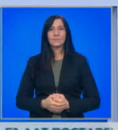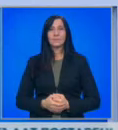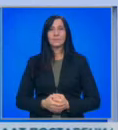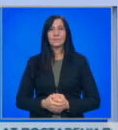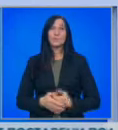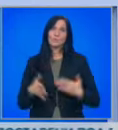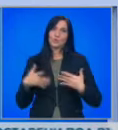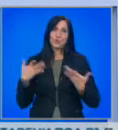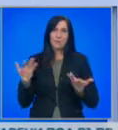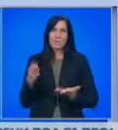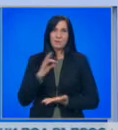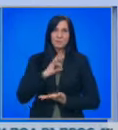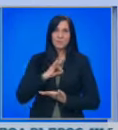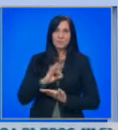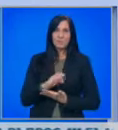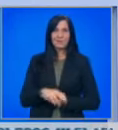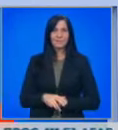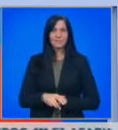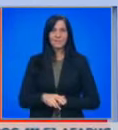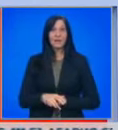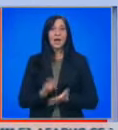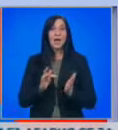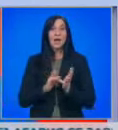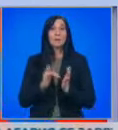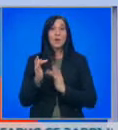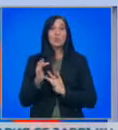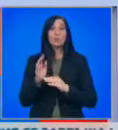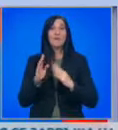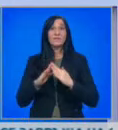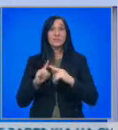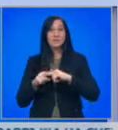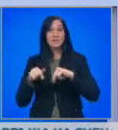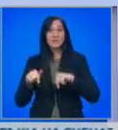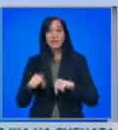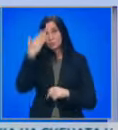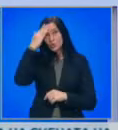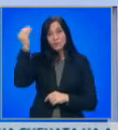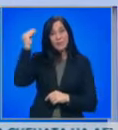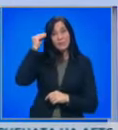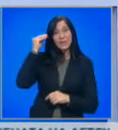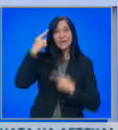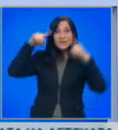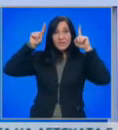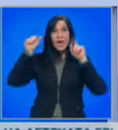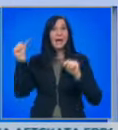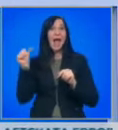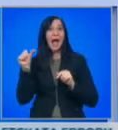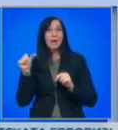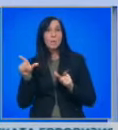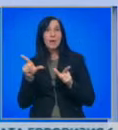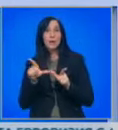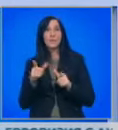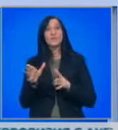Освен да им пожелаем успех. Успех, разбира се. Православната църква днес почита паметта на свети Архангел Михаил. В народната